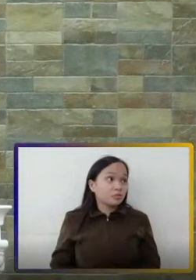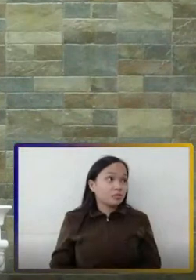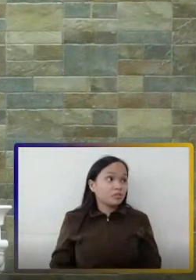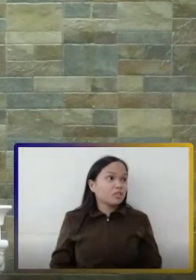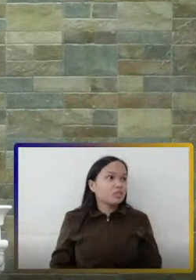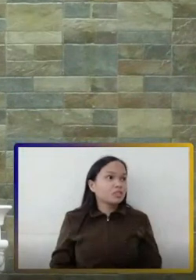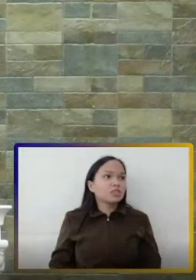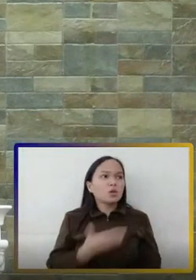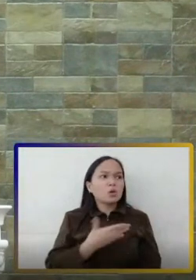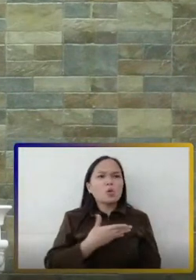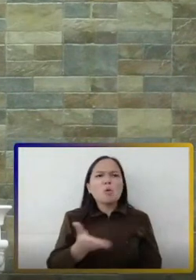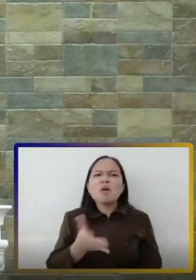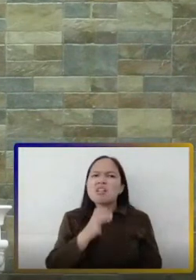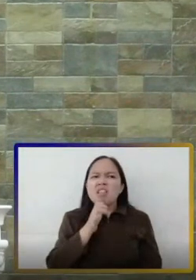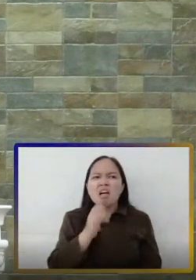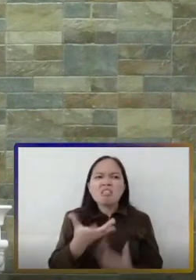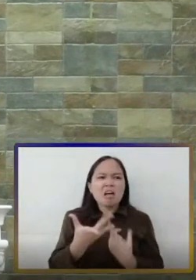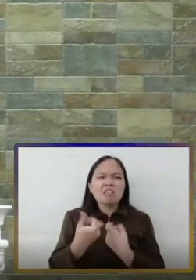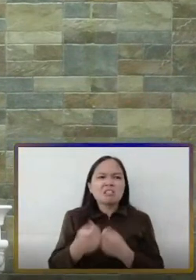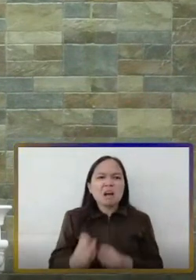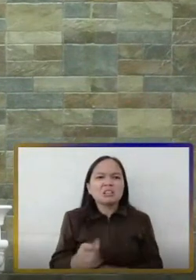You don't trust me.